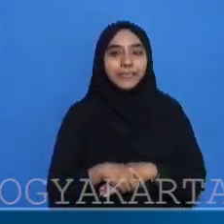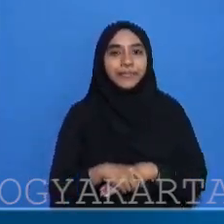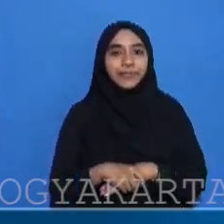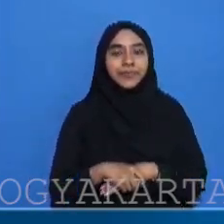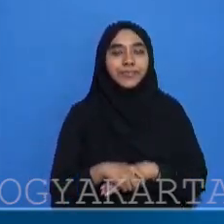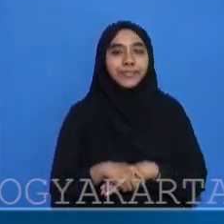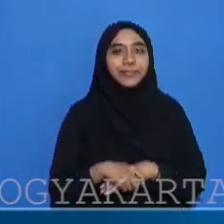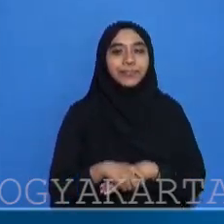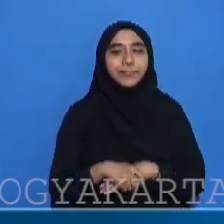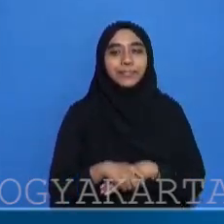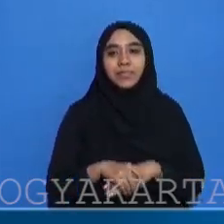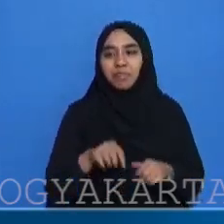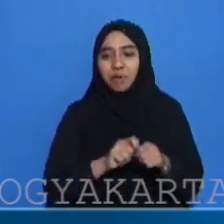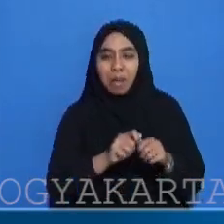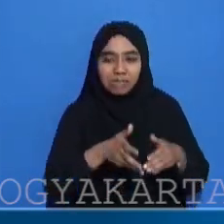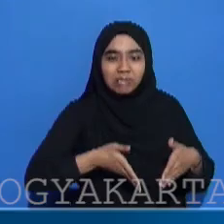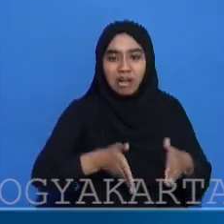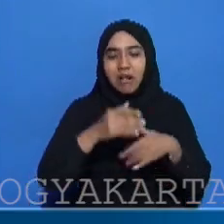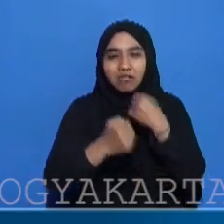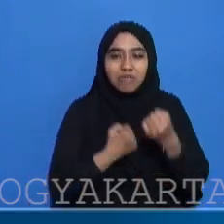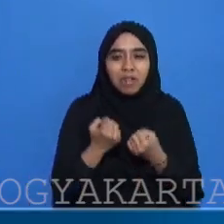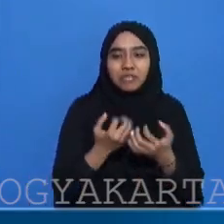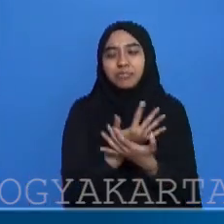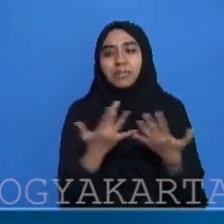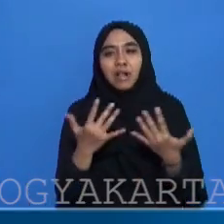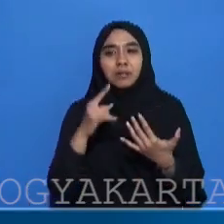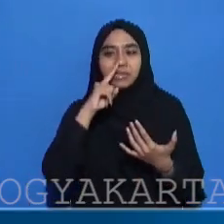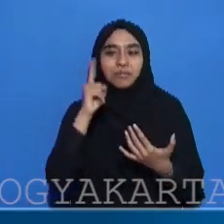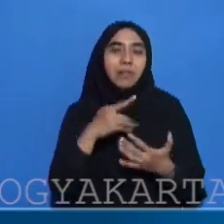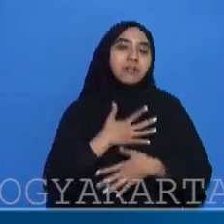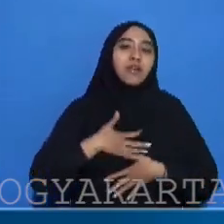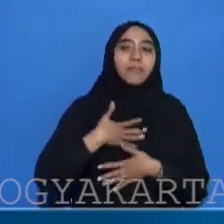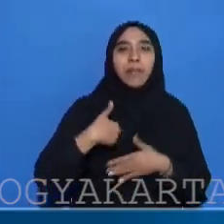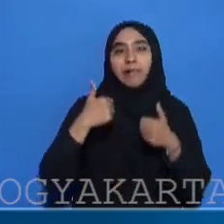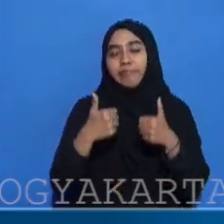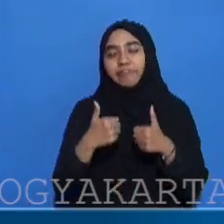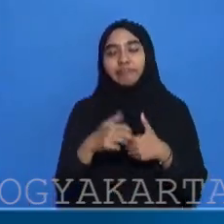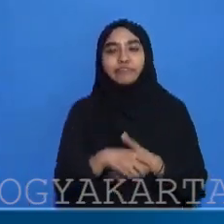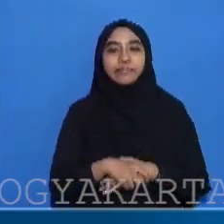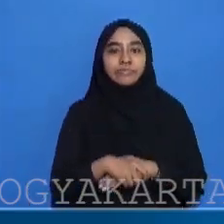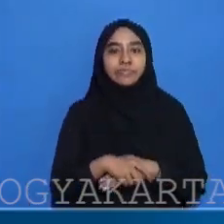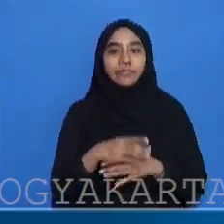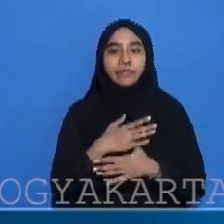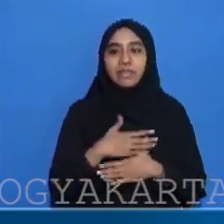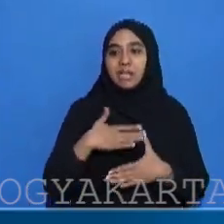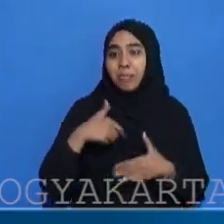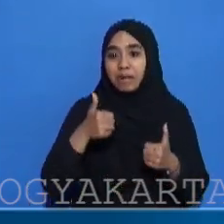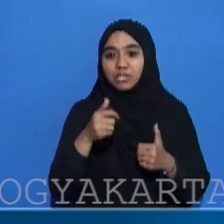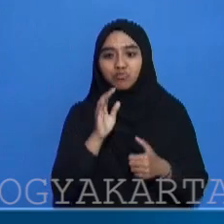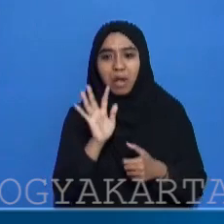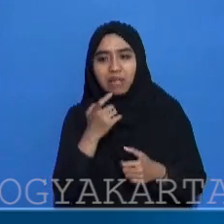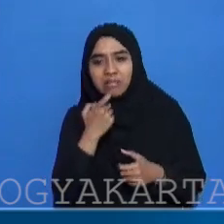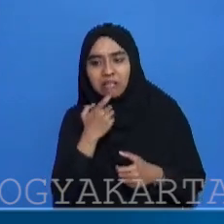dengan diperbaikinya jalan aktivitas warga pun menjadi lebih cepat dan nyaman bahkan kenyamanan itu tak hanya dirasakan warga